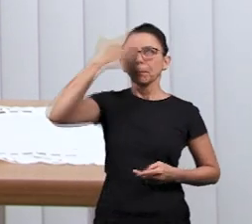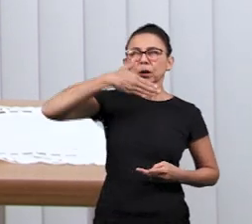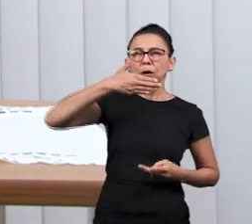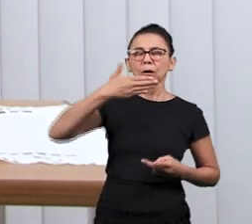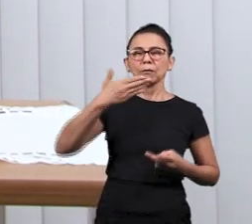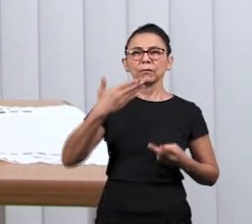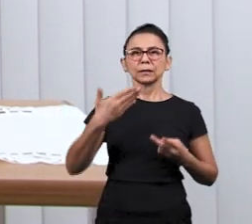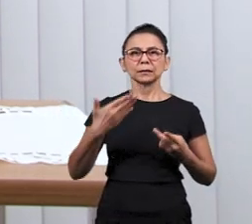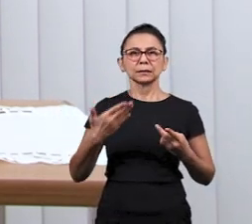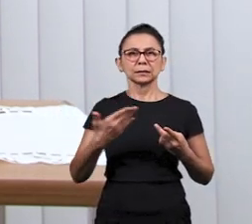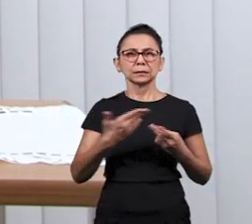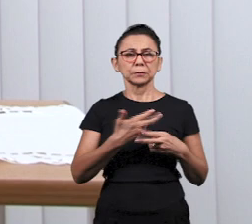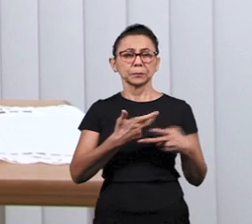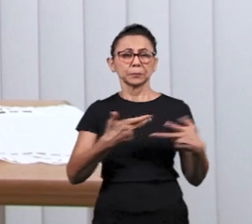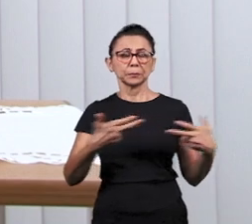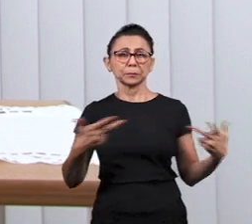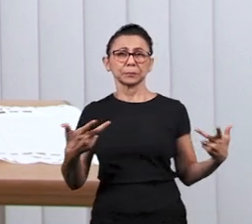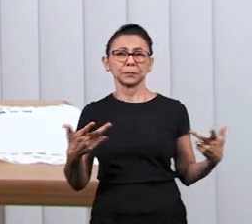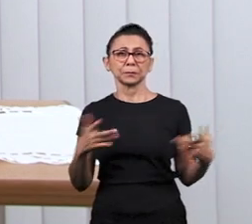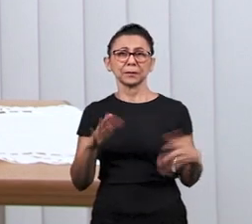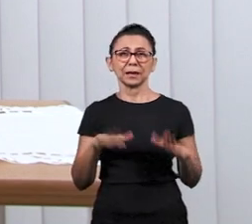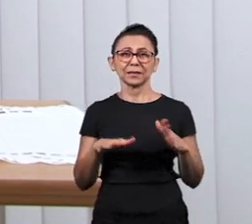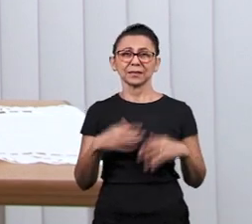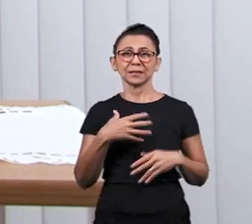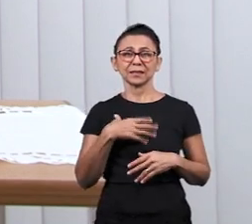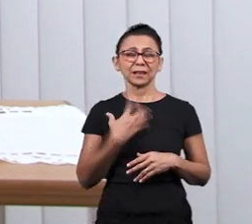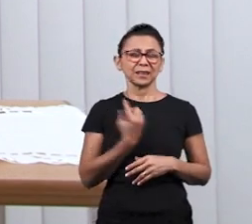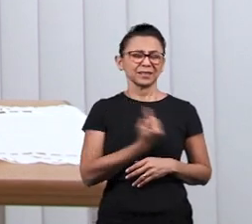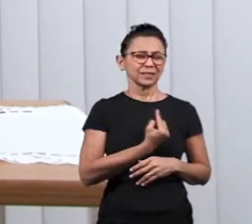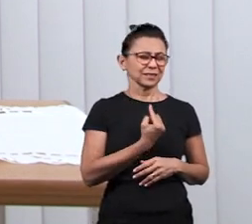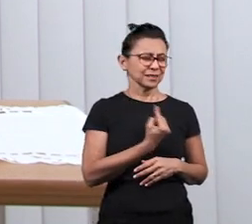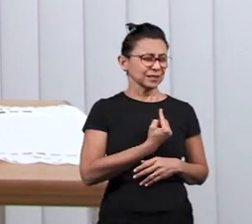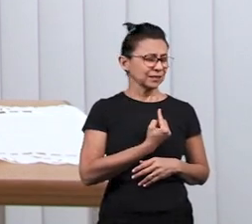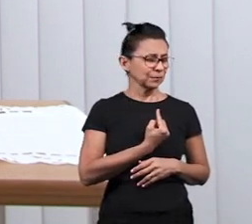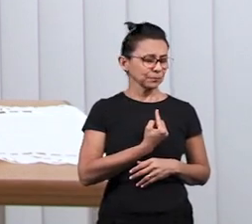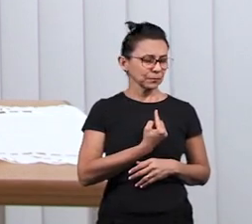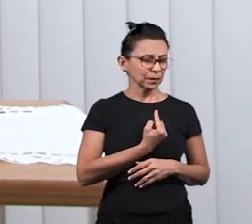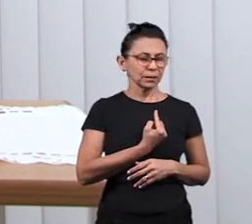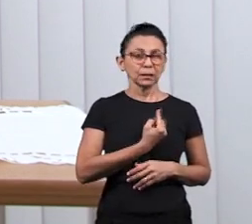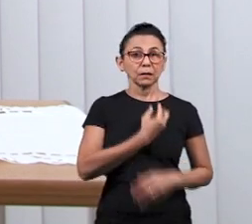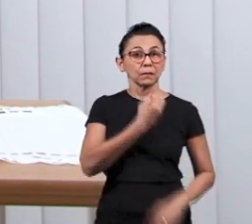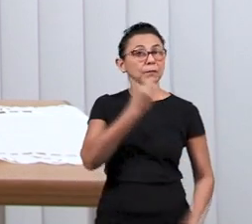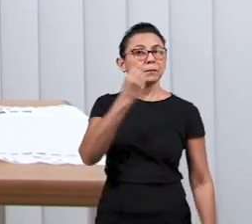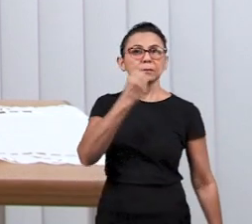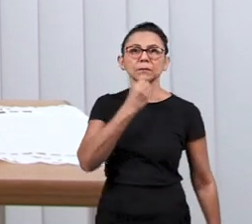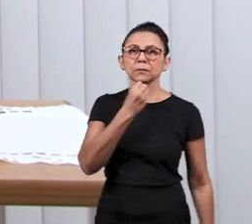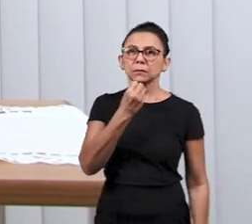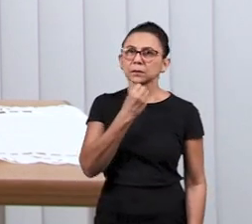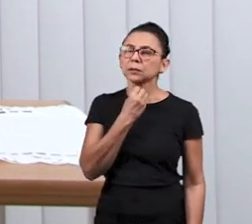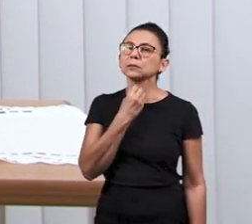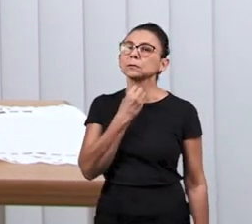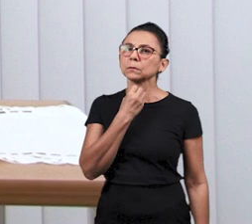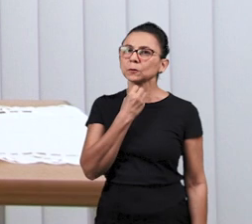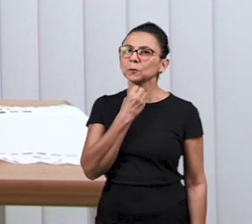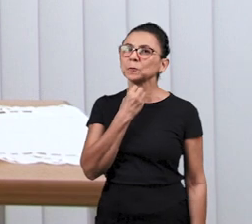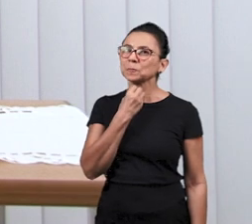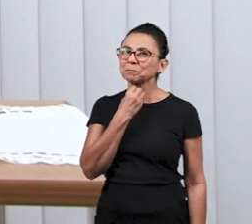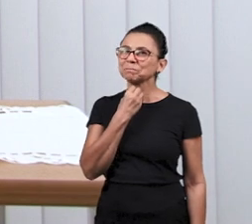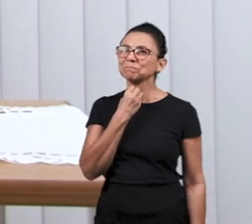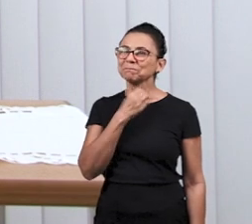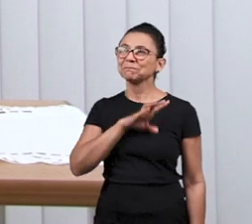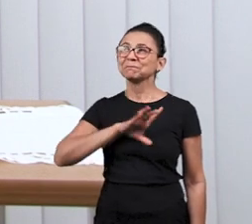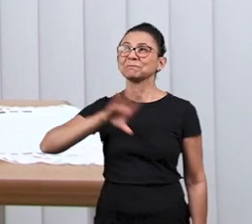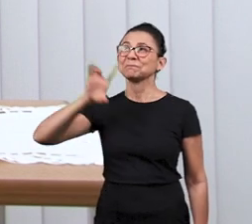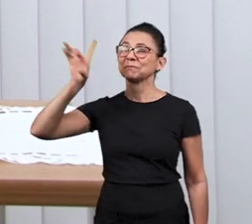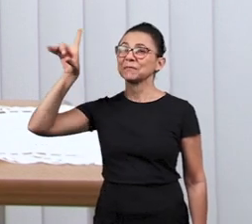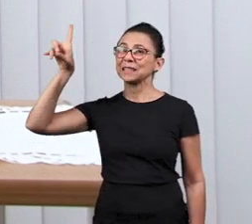борьба, которая возникает в жизни. Иногда мы чувствуем себя ослабевшими, в одиночестве, но как